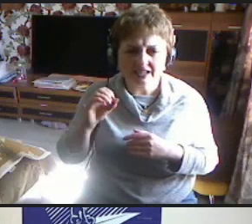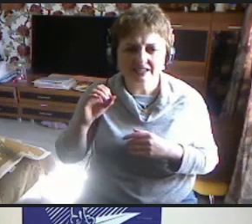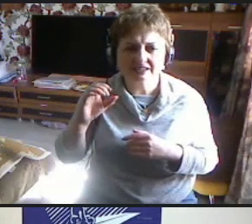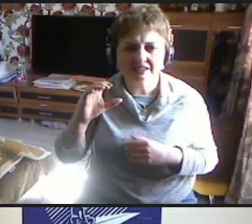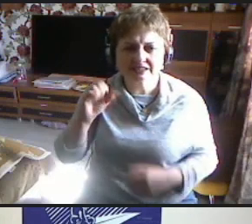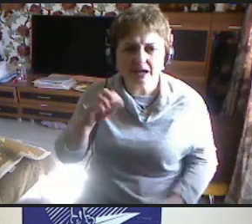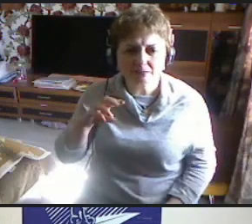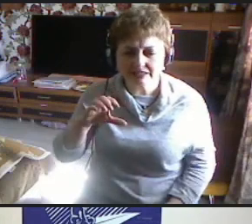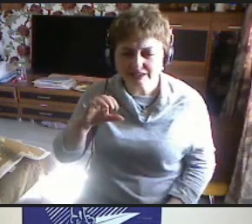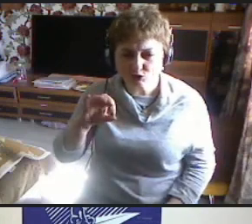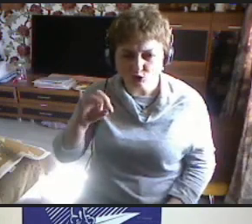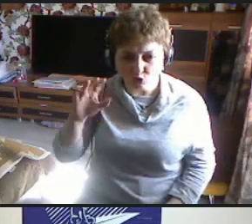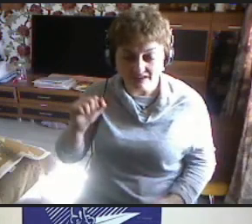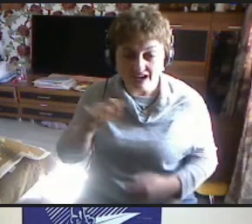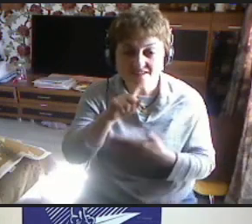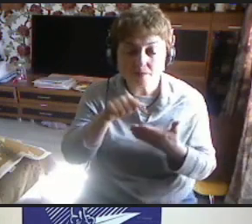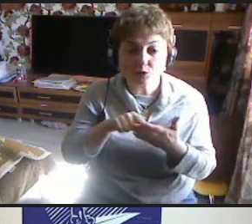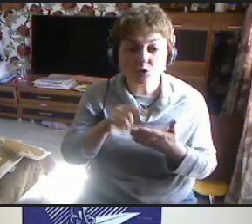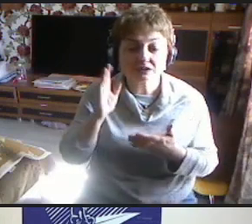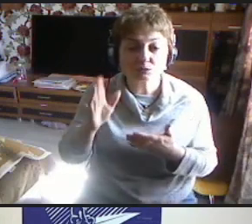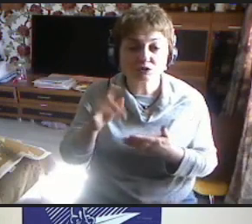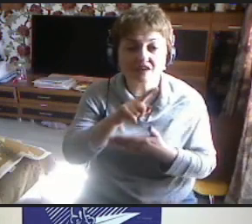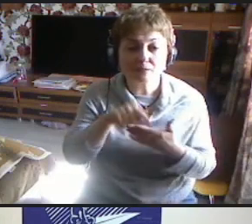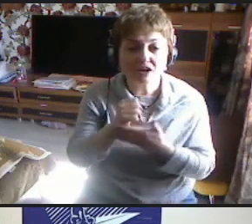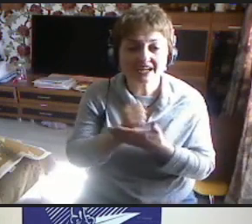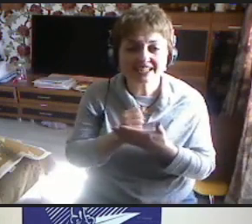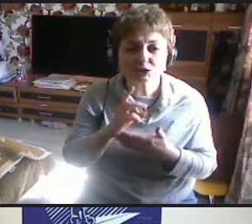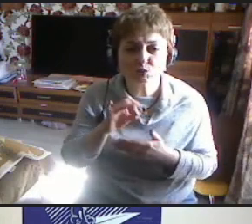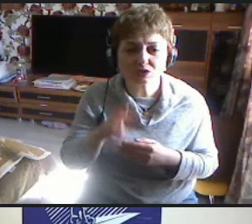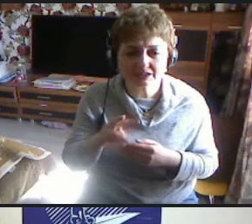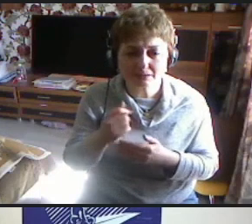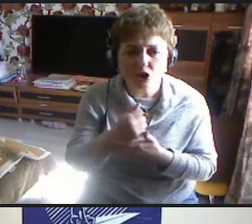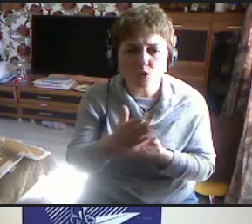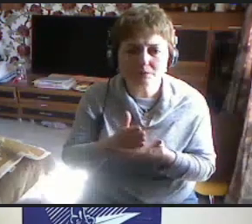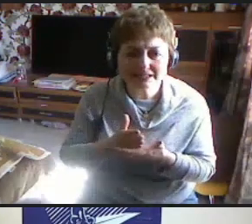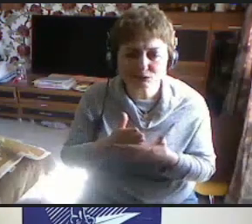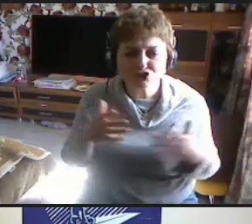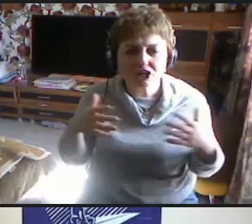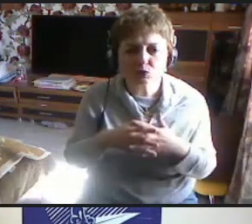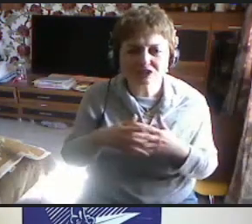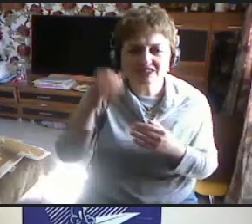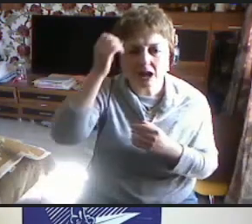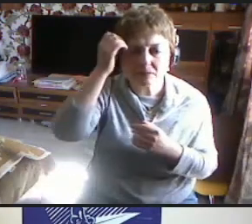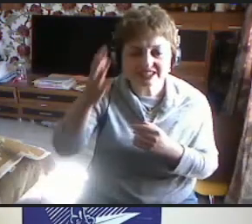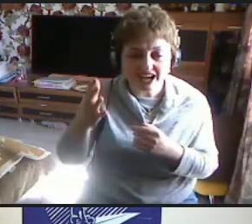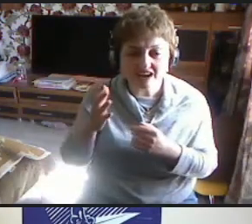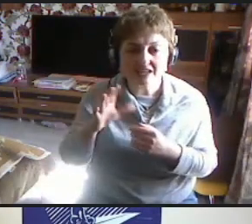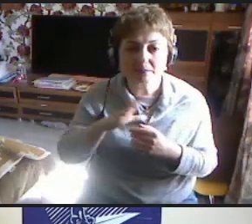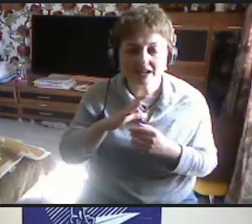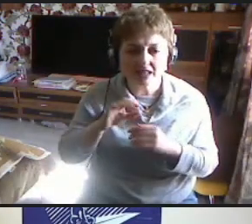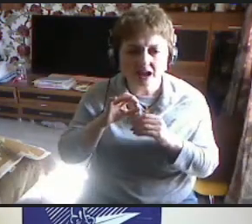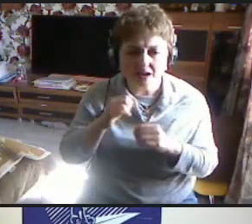вопрос будет стоять о ресурсном обеспечении инклюзивного образования. Была проделана очень